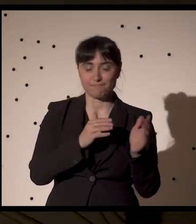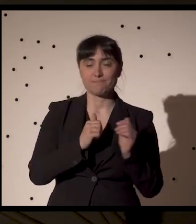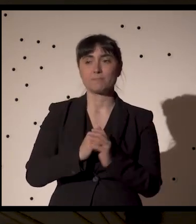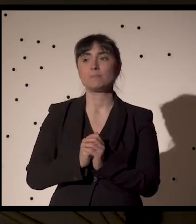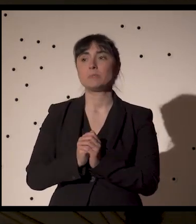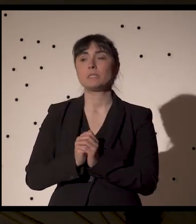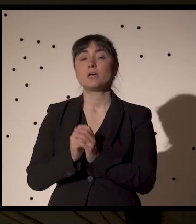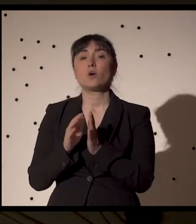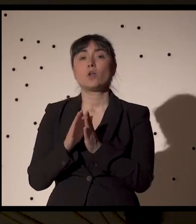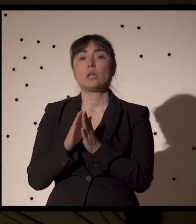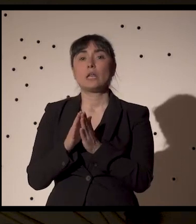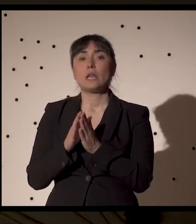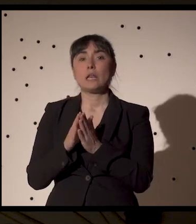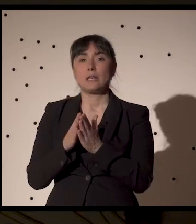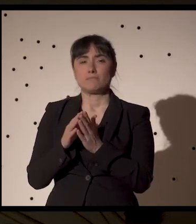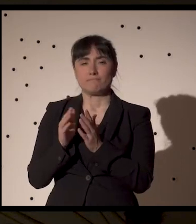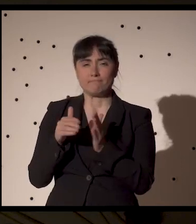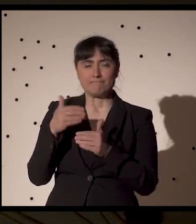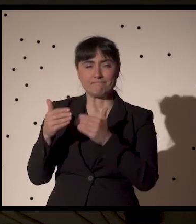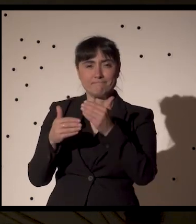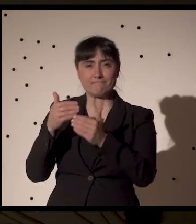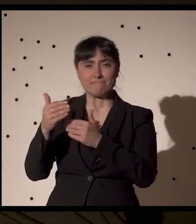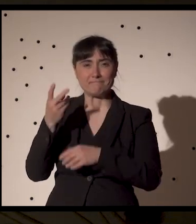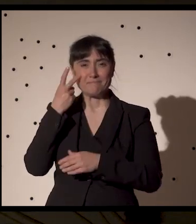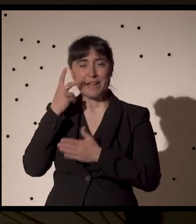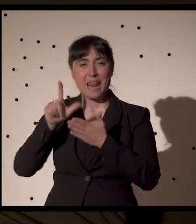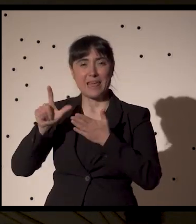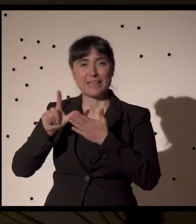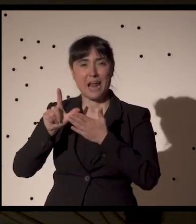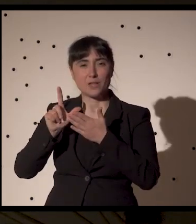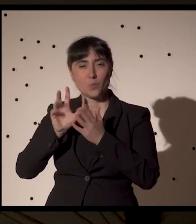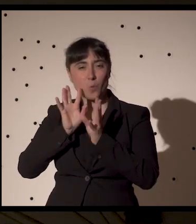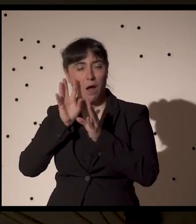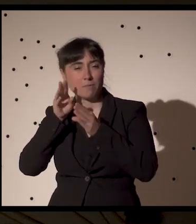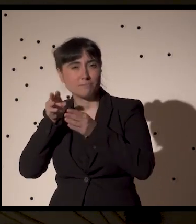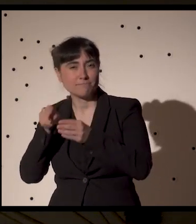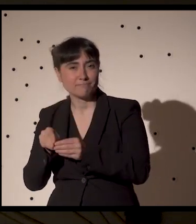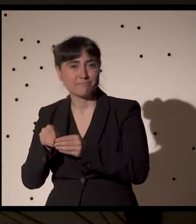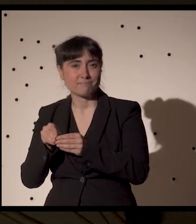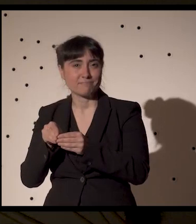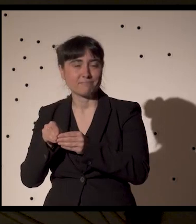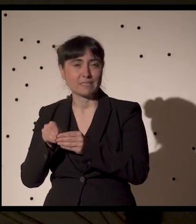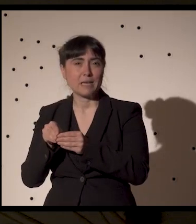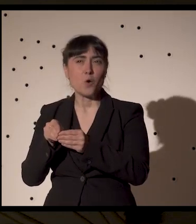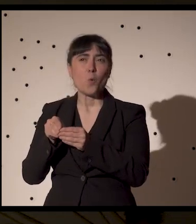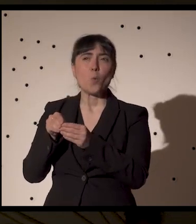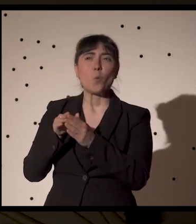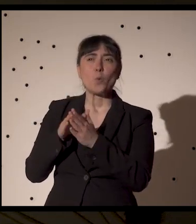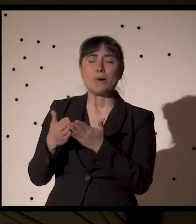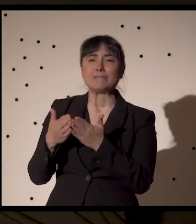questa volta di una specie di strano romanzo sghembo o